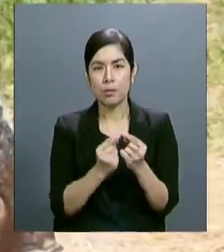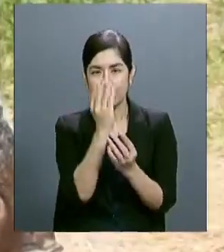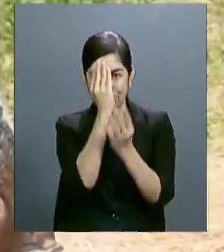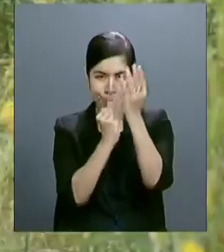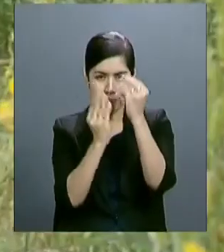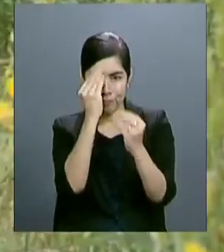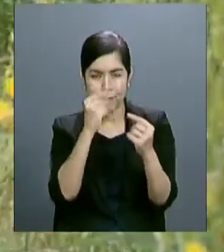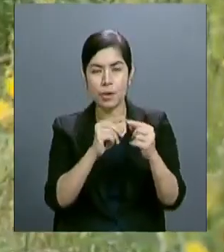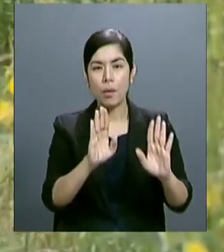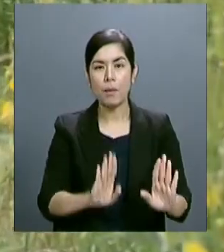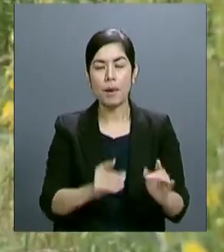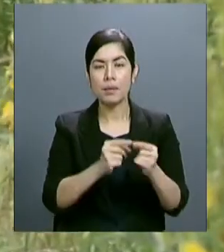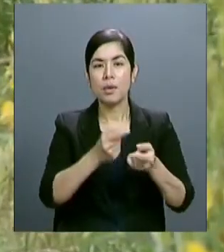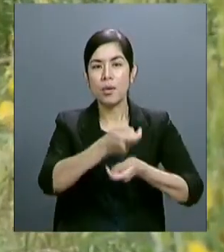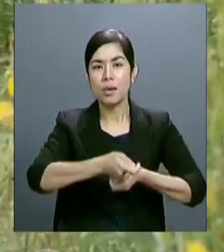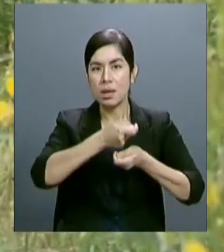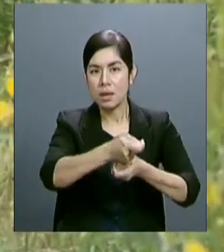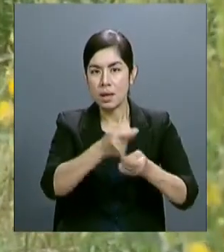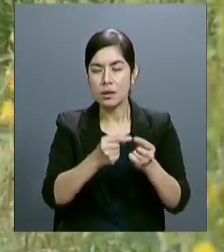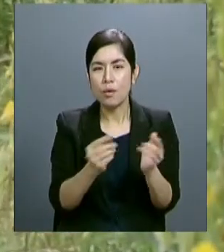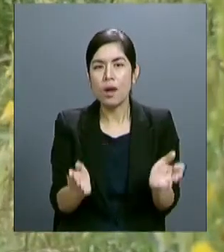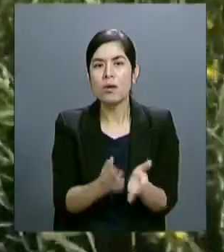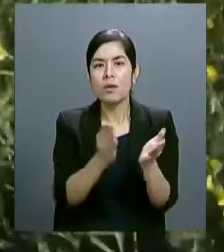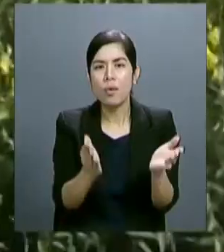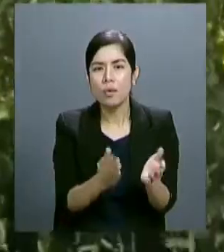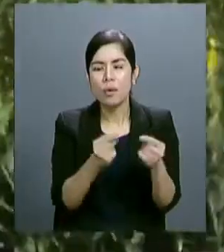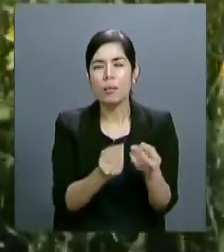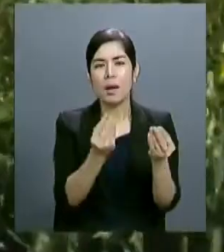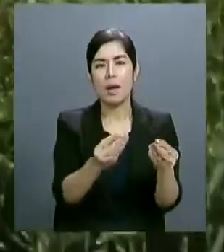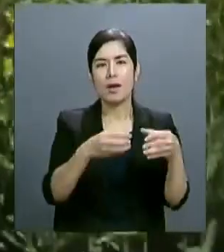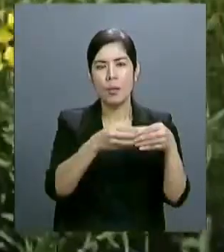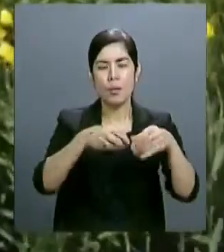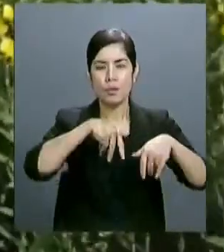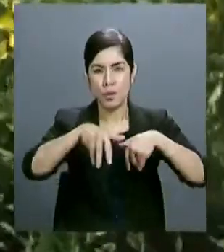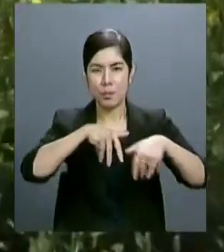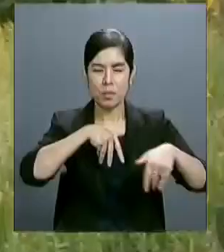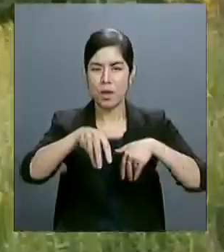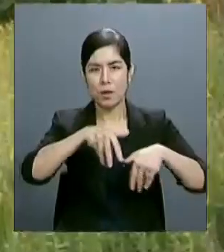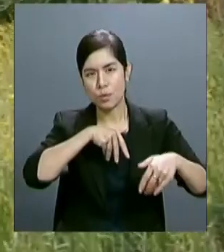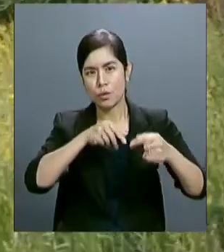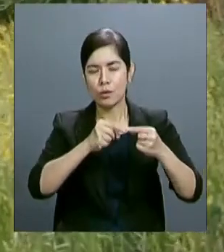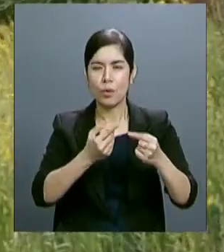ตรเพื่อเป็นการส่งเสริมการท่องเที่ยวโดยคนในชุมชนให้คงอยู่กับชาวบ้านต่อไป